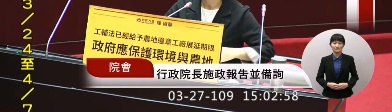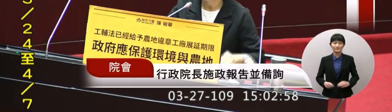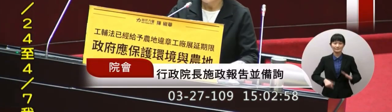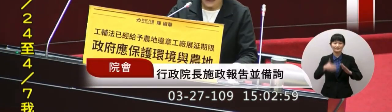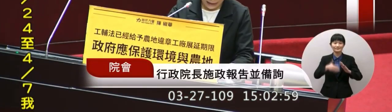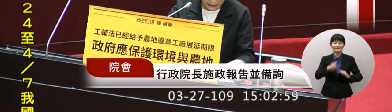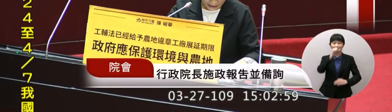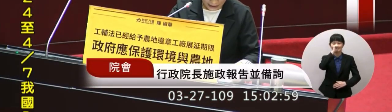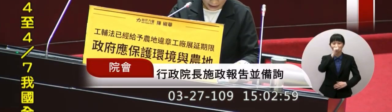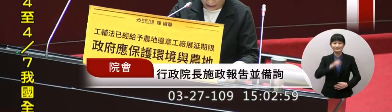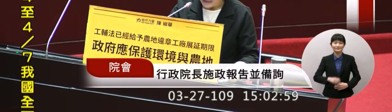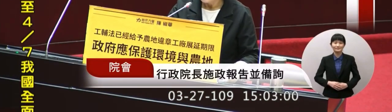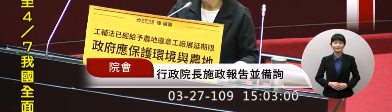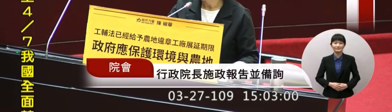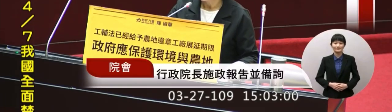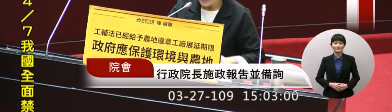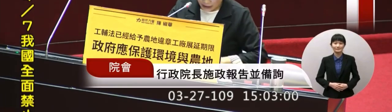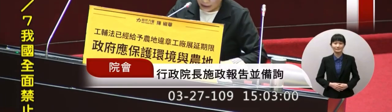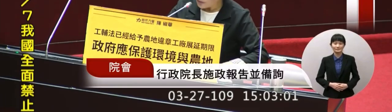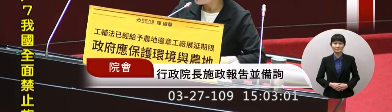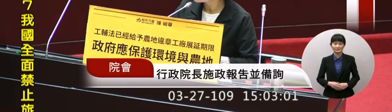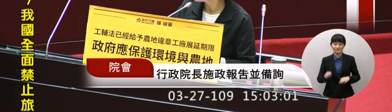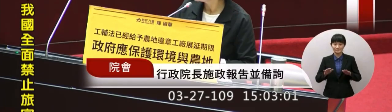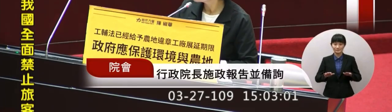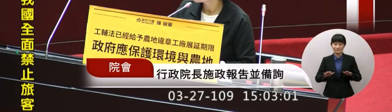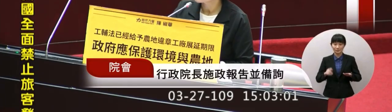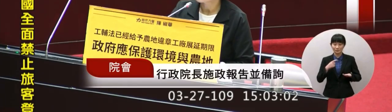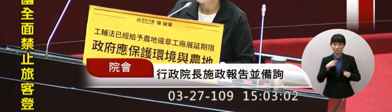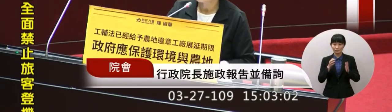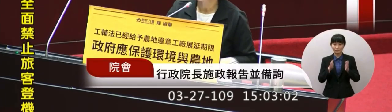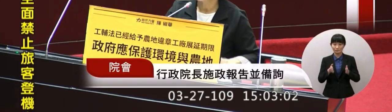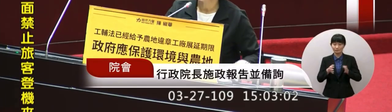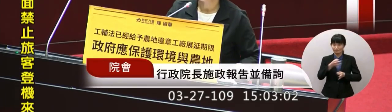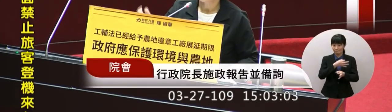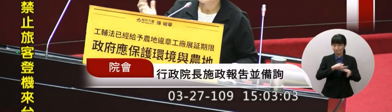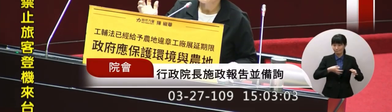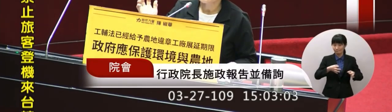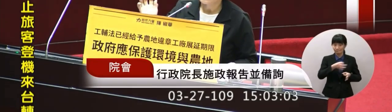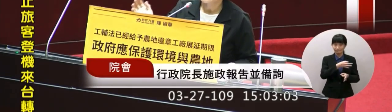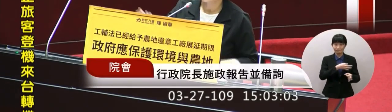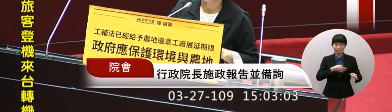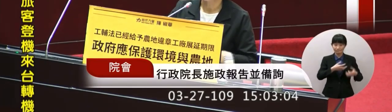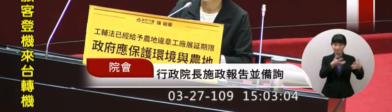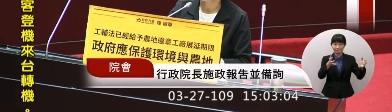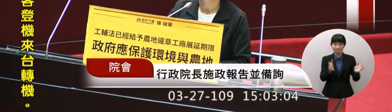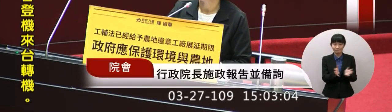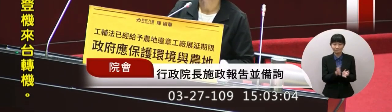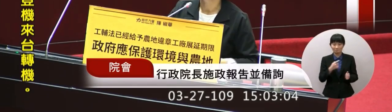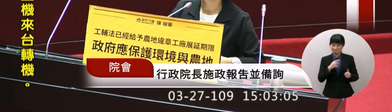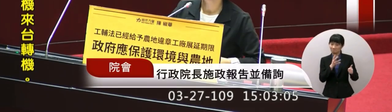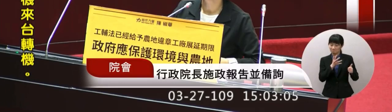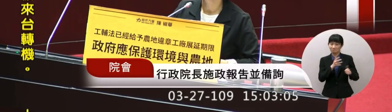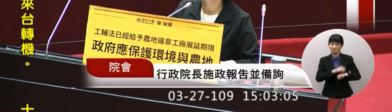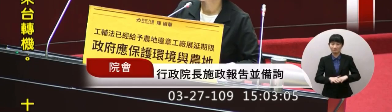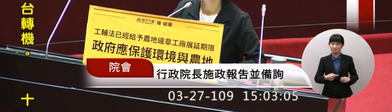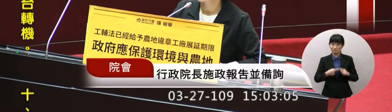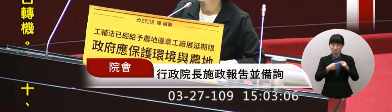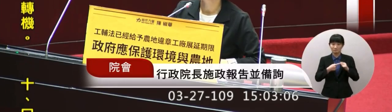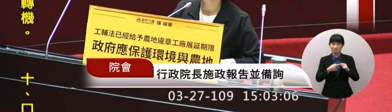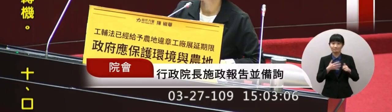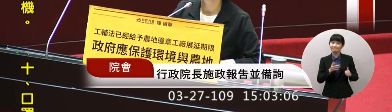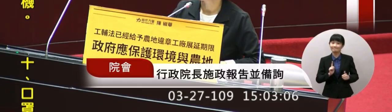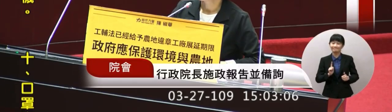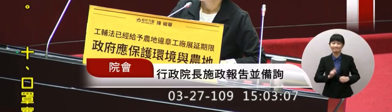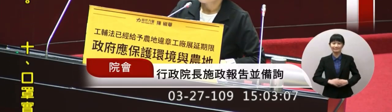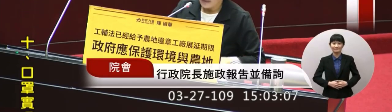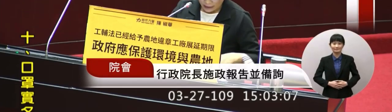长好。 哎，委员你好。 今天我针对经济部这边的质询哈，第一个我们看一下，